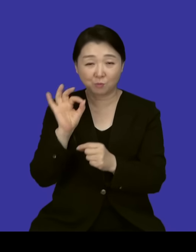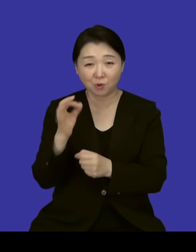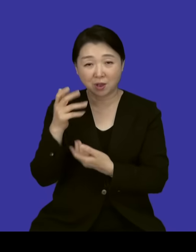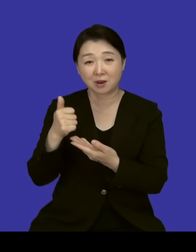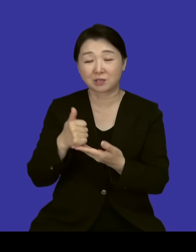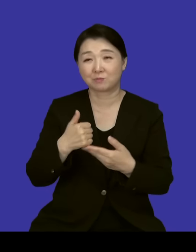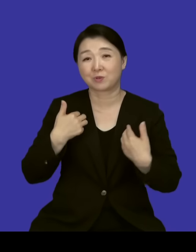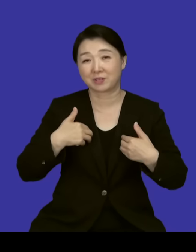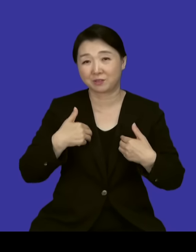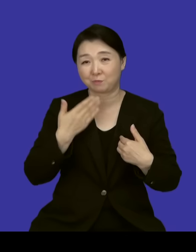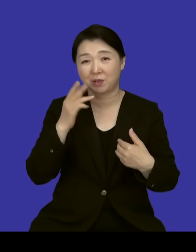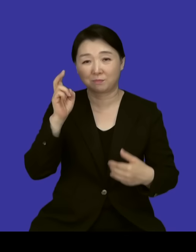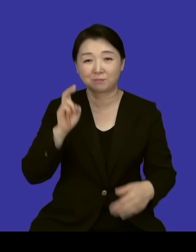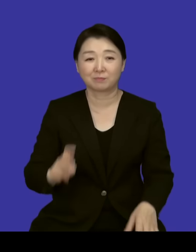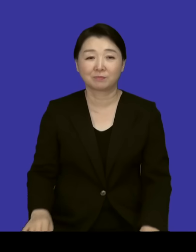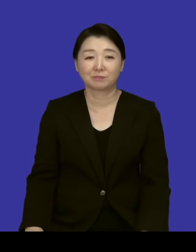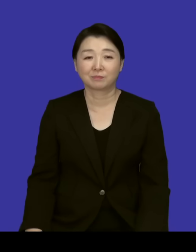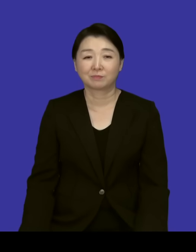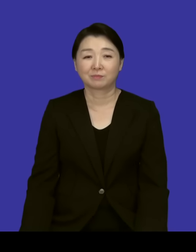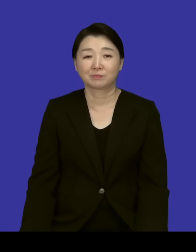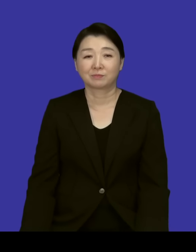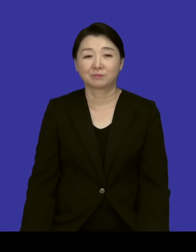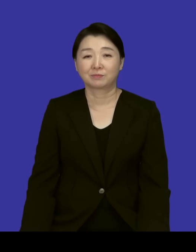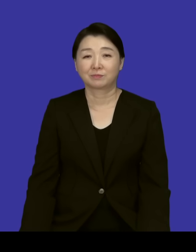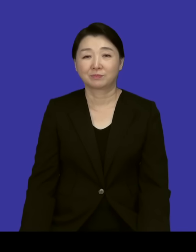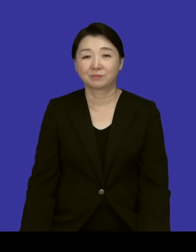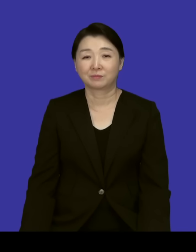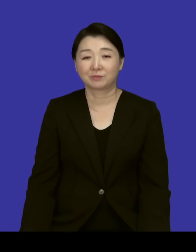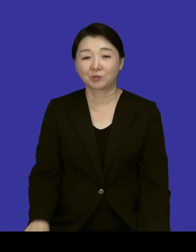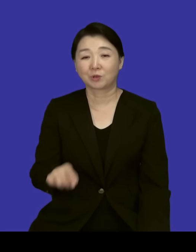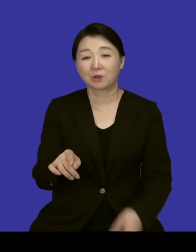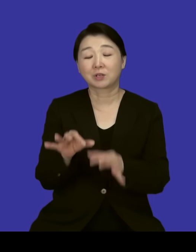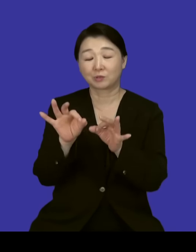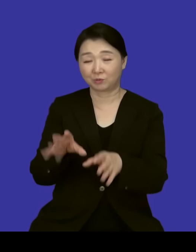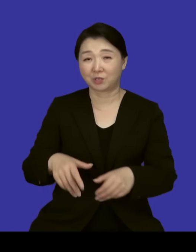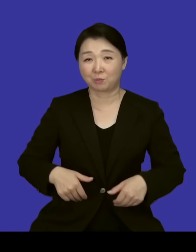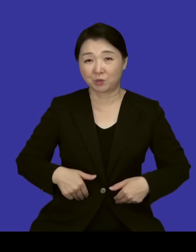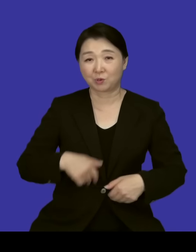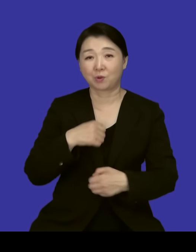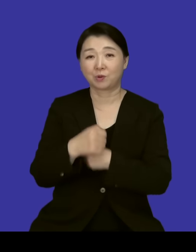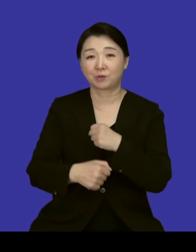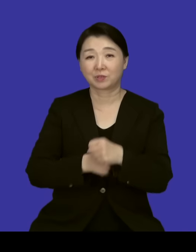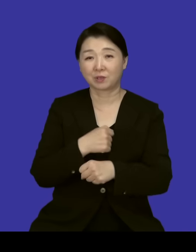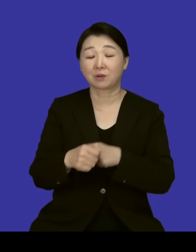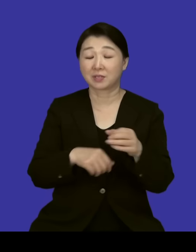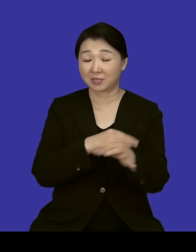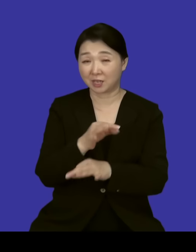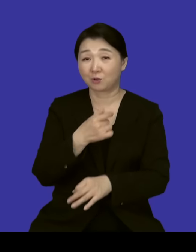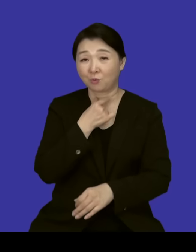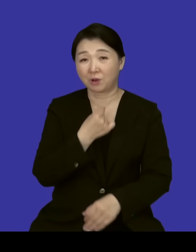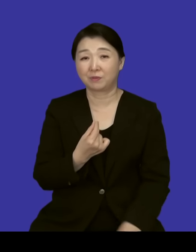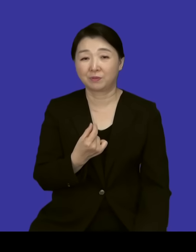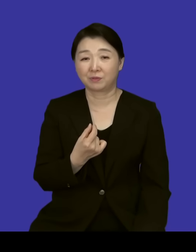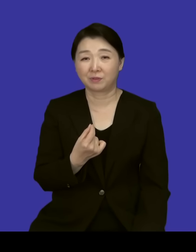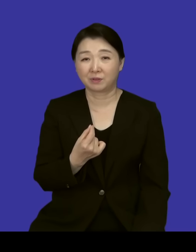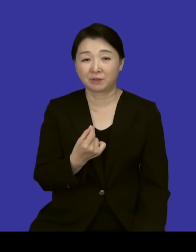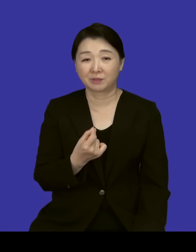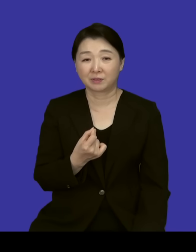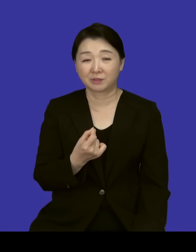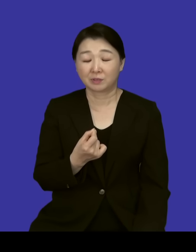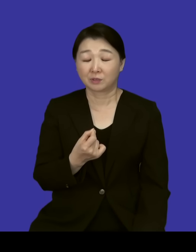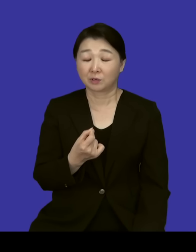되게 기특하게 보실 것 같아요. 거기에 우리가 투자를 해서 경제적 자유를 얻고, 근데 이 경제적 자유로